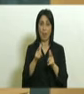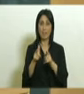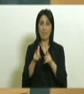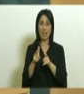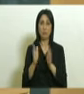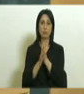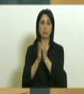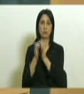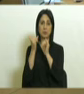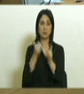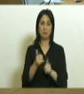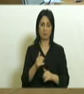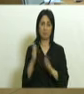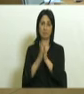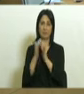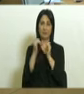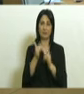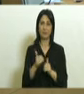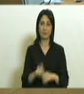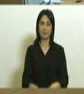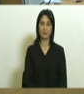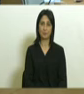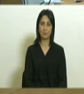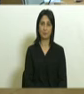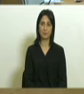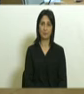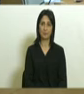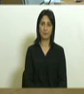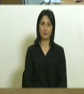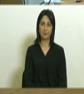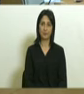ბიჭო. აი ამისთვის რომ ემზადებოდით.